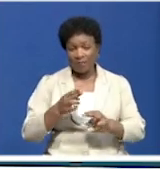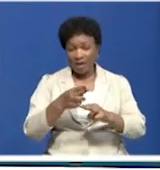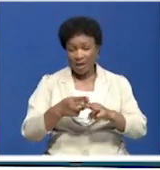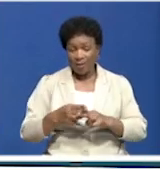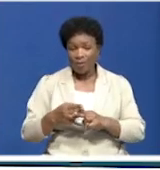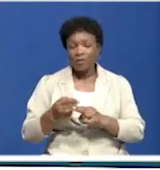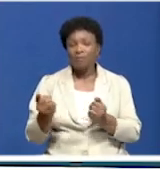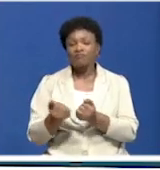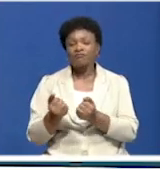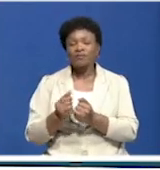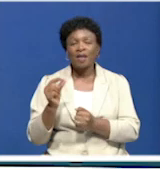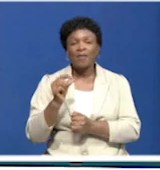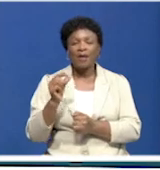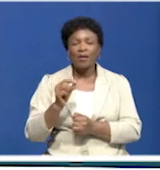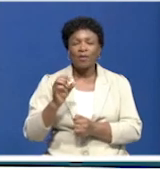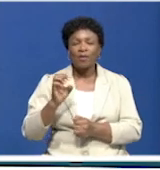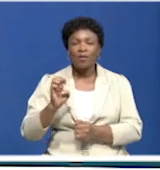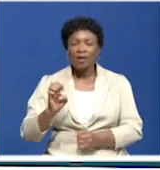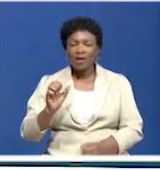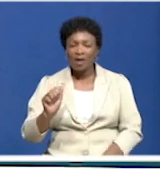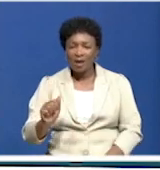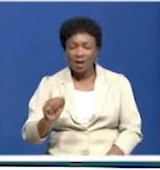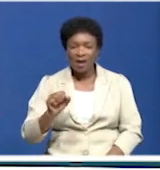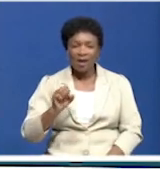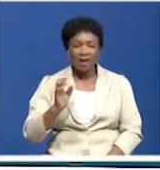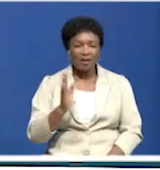uzala wa mbu ya ea Sid